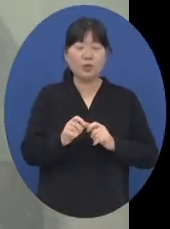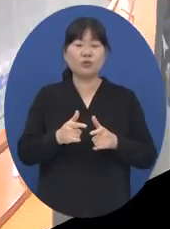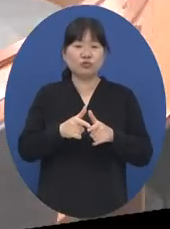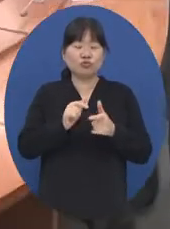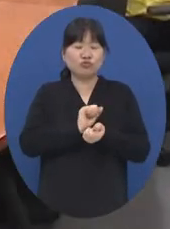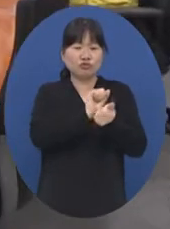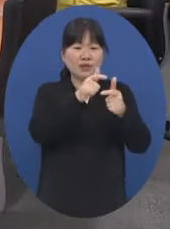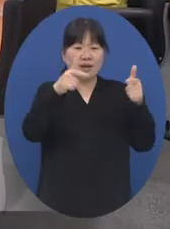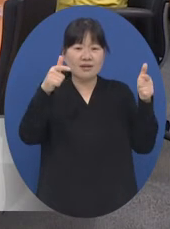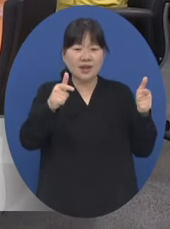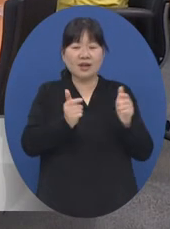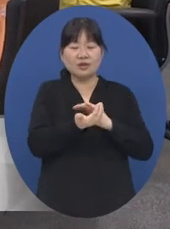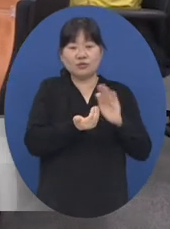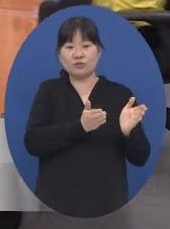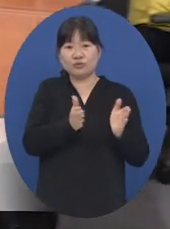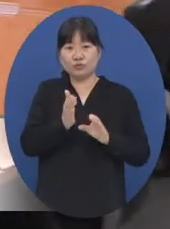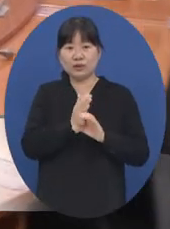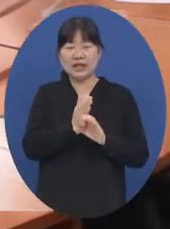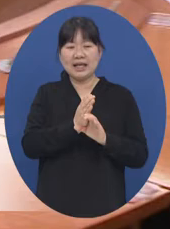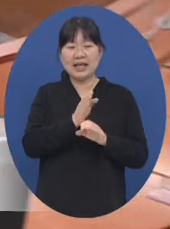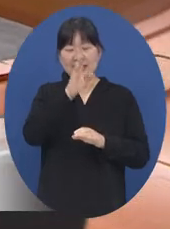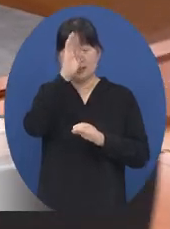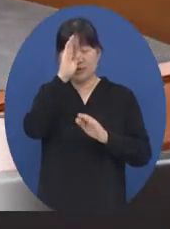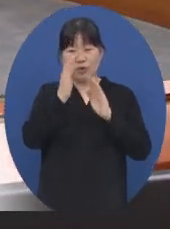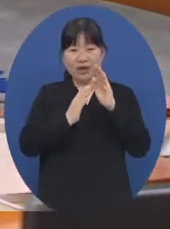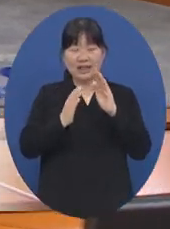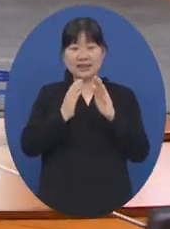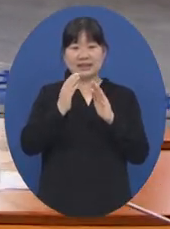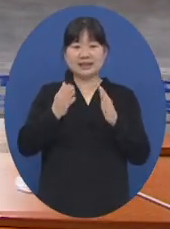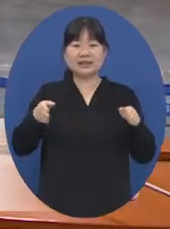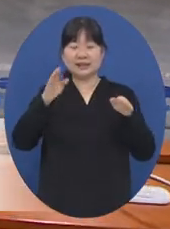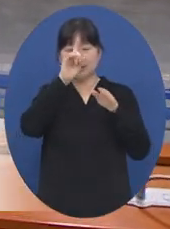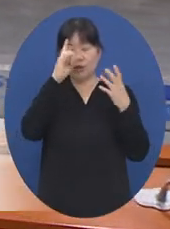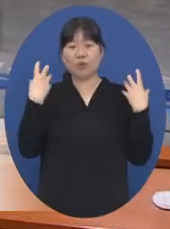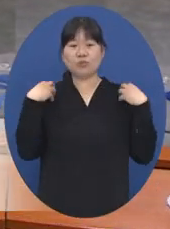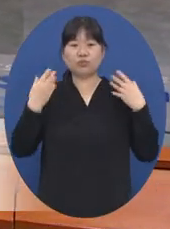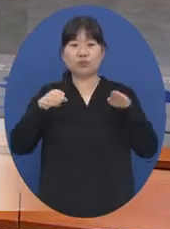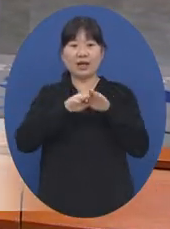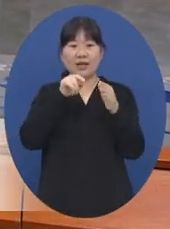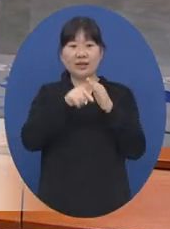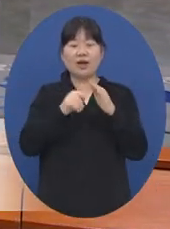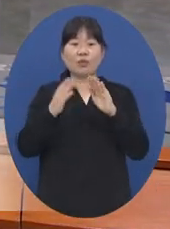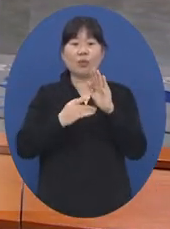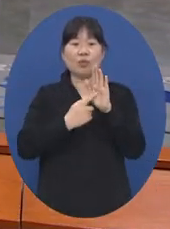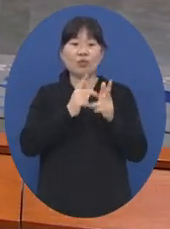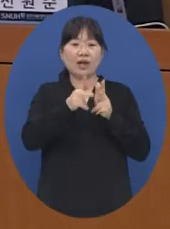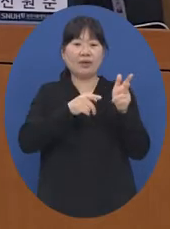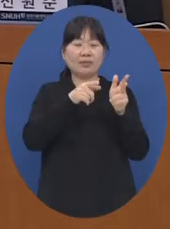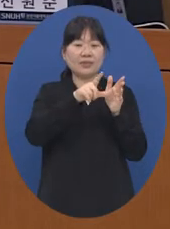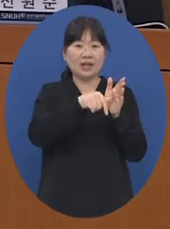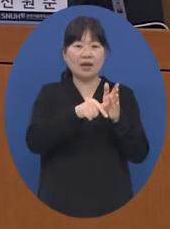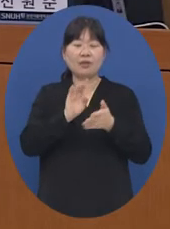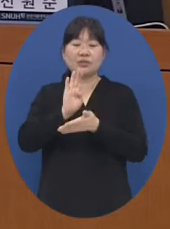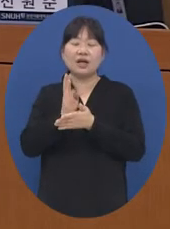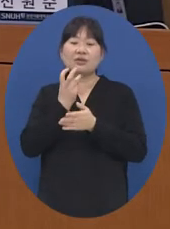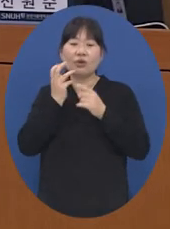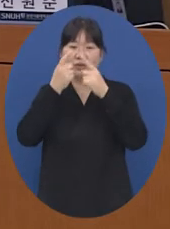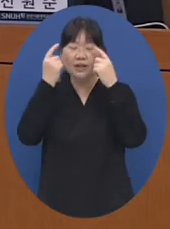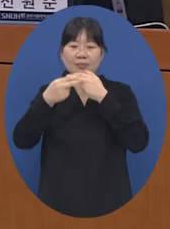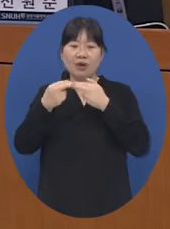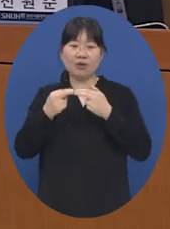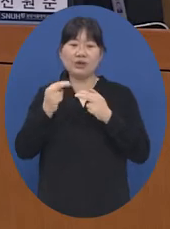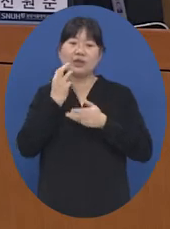있습니다. 경기도는 질병관리청의 수도권 감염병 전문병원 공모사업에 경기도 대표 후보로 분당